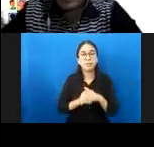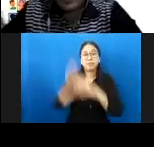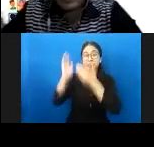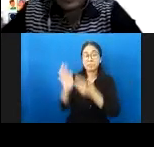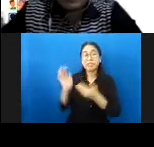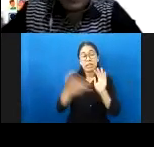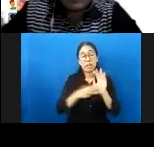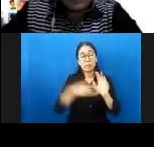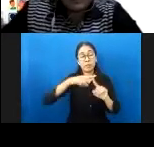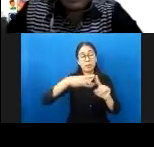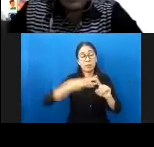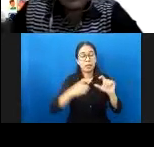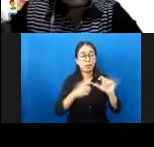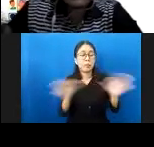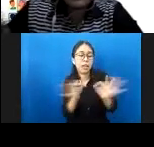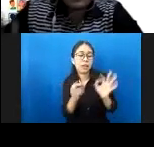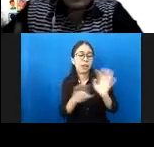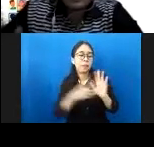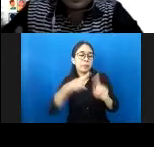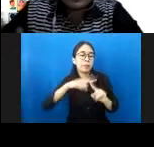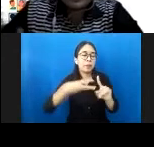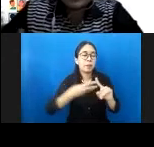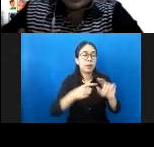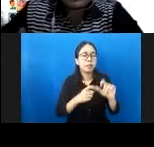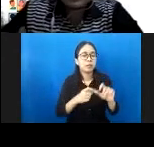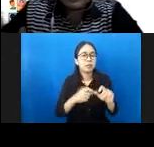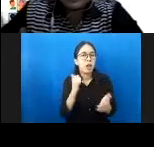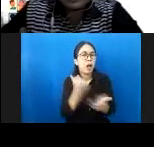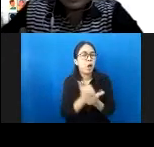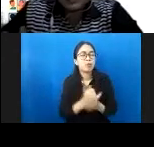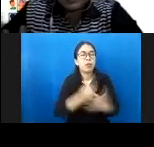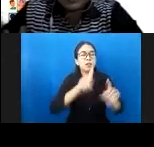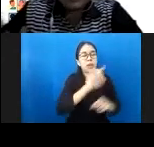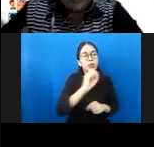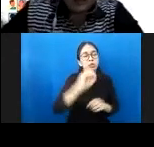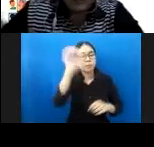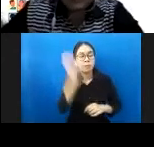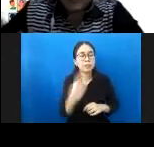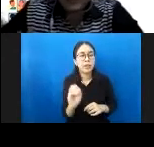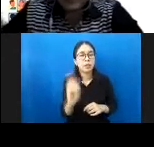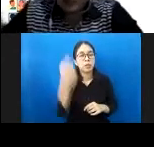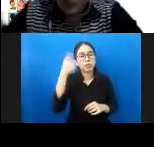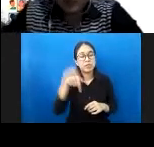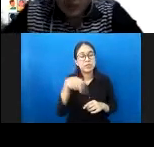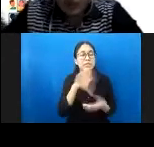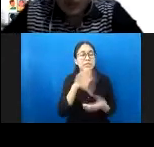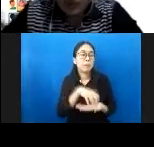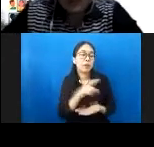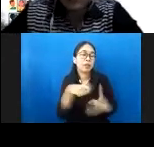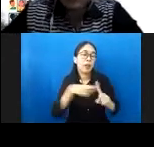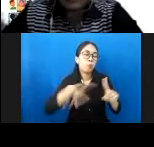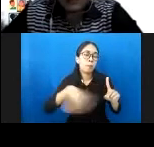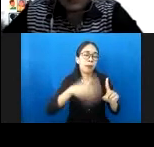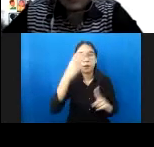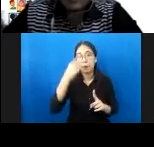MTBS, pendekatan MTBS yang harusnya 100% dilaksanakan di Kabupaten Bandung, ya, tentunya secara